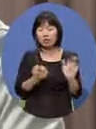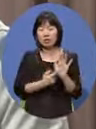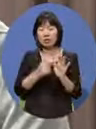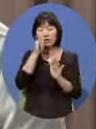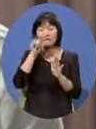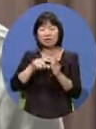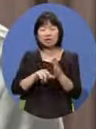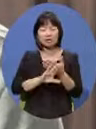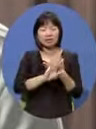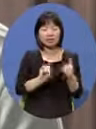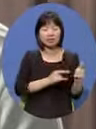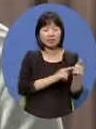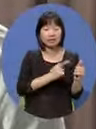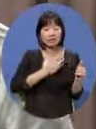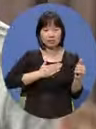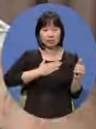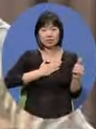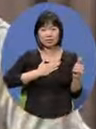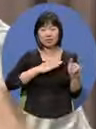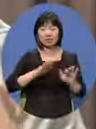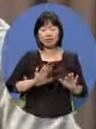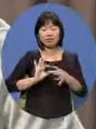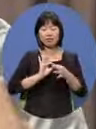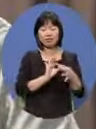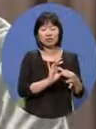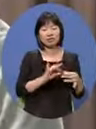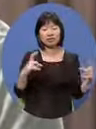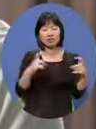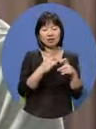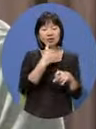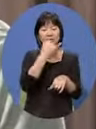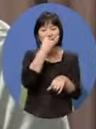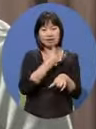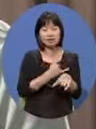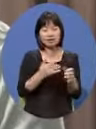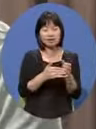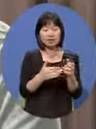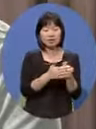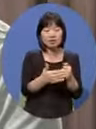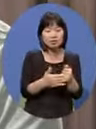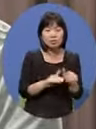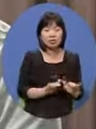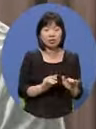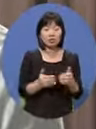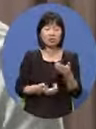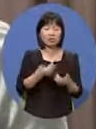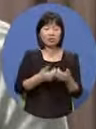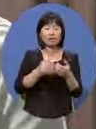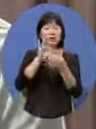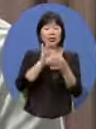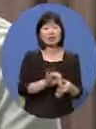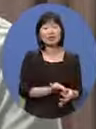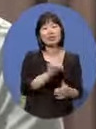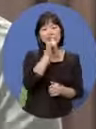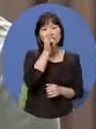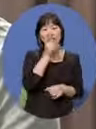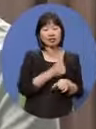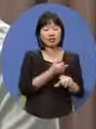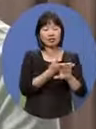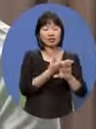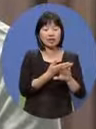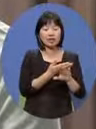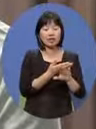표현했을 때 상대방도 그 감정에 대해서 계속 다툼만 생기게 되다 보니까는 좀 불편한 게 계속 이어져서